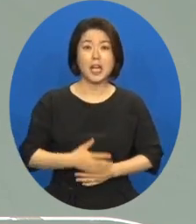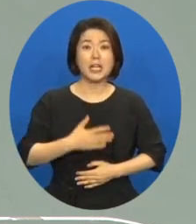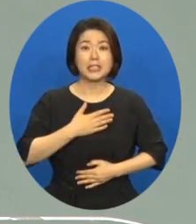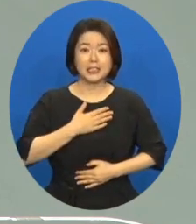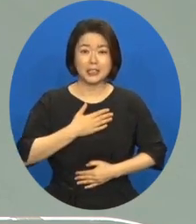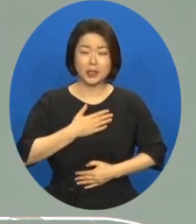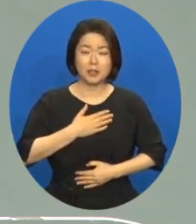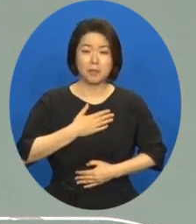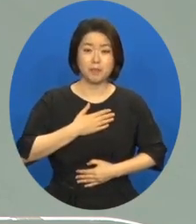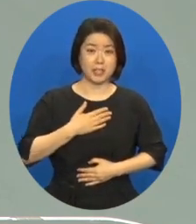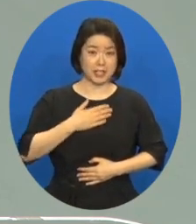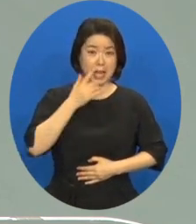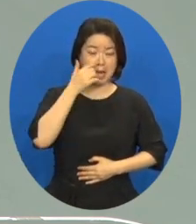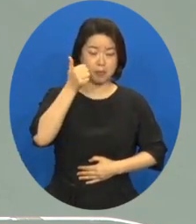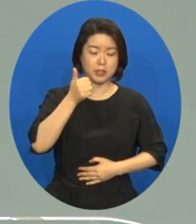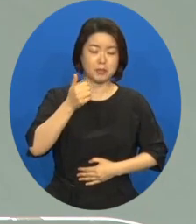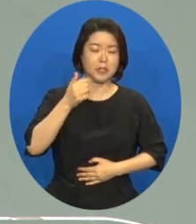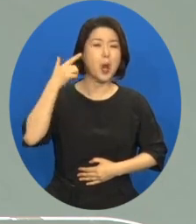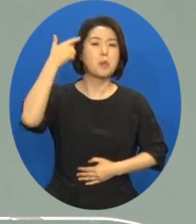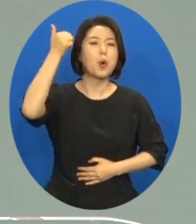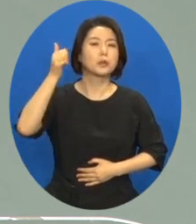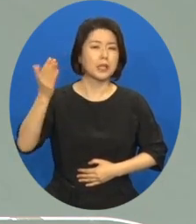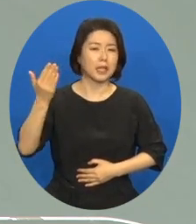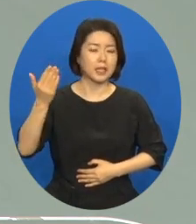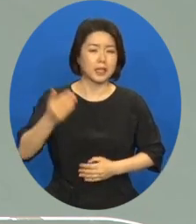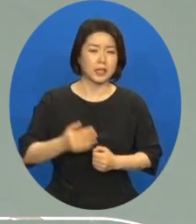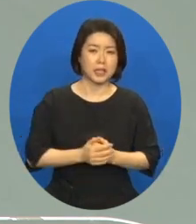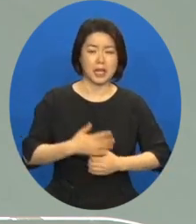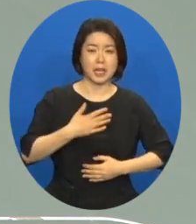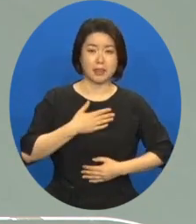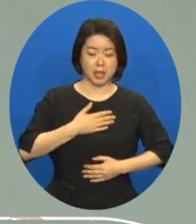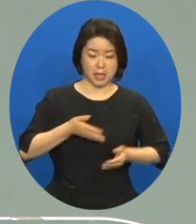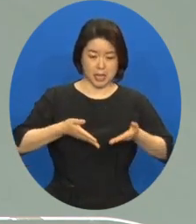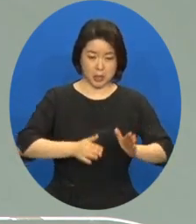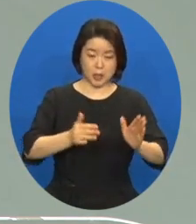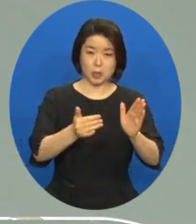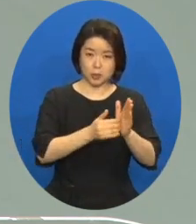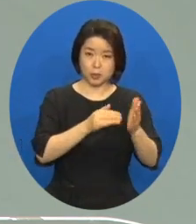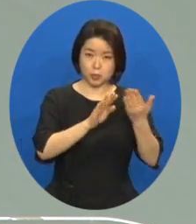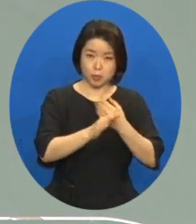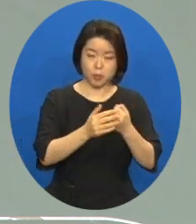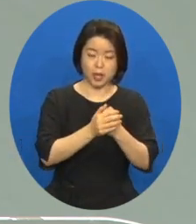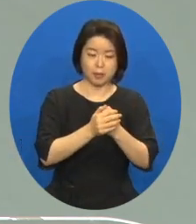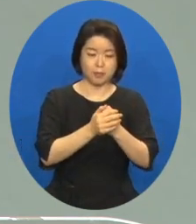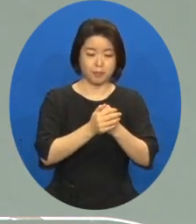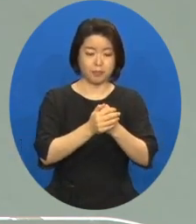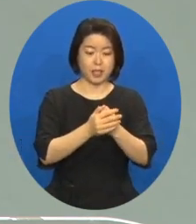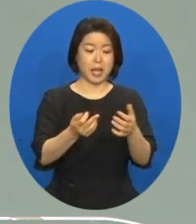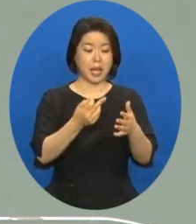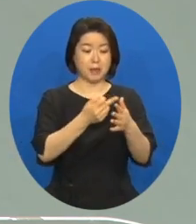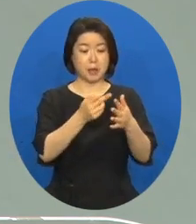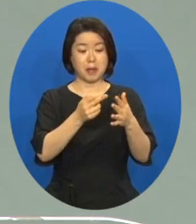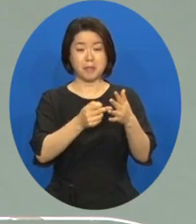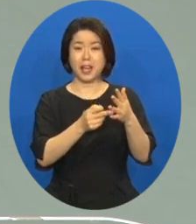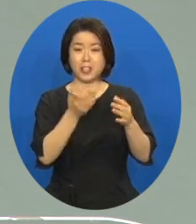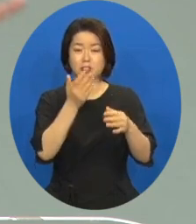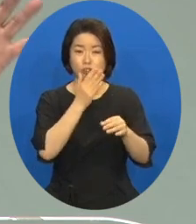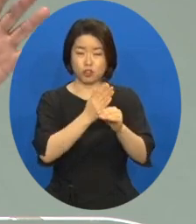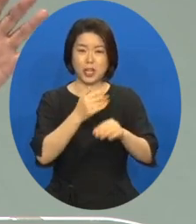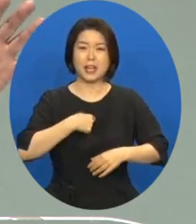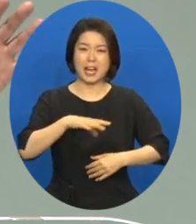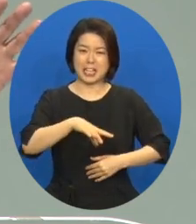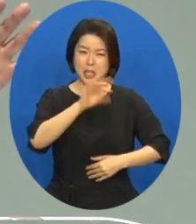저는 아버님이 목사님이신데 저를 낳고 4남매 중에 제가 첫째입니다. 그래서